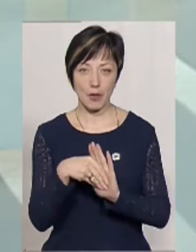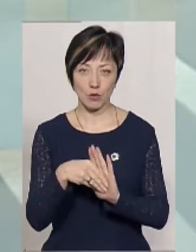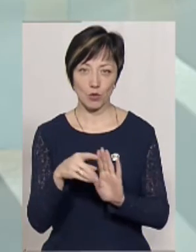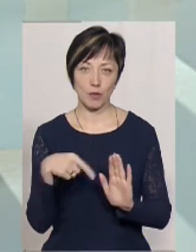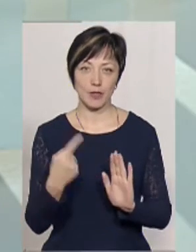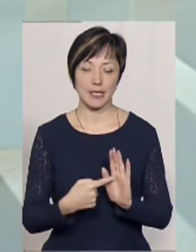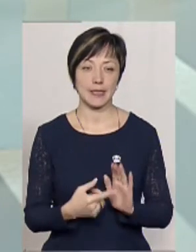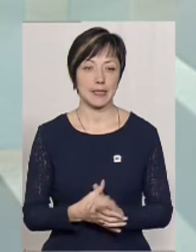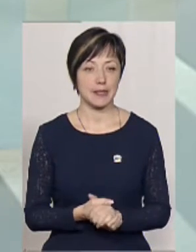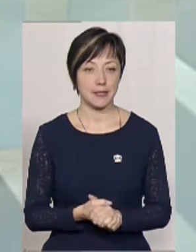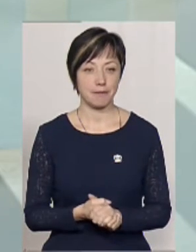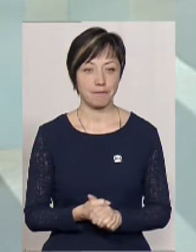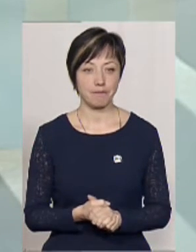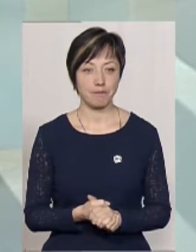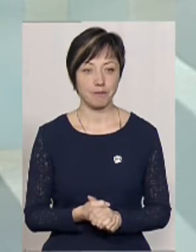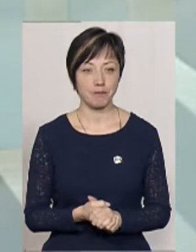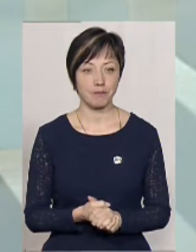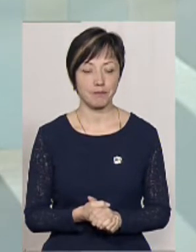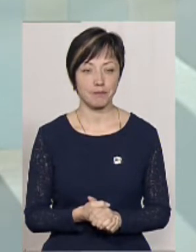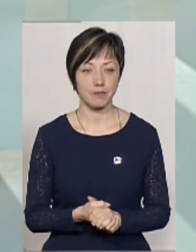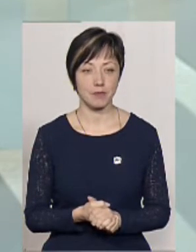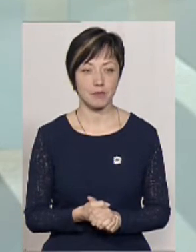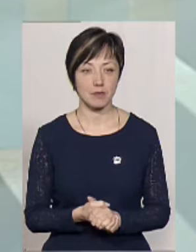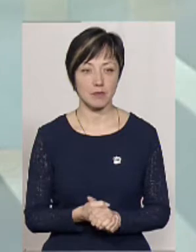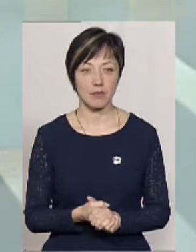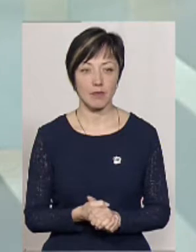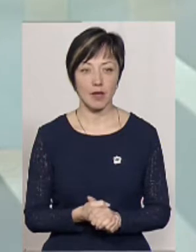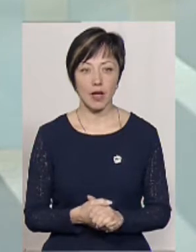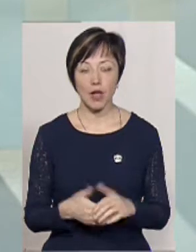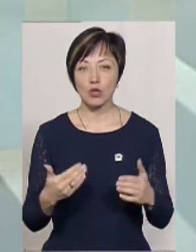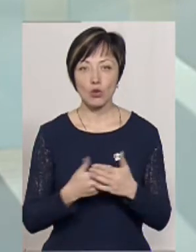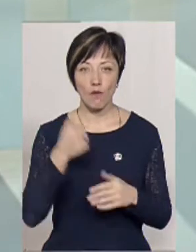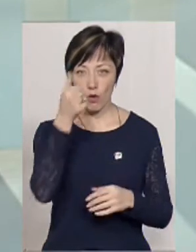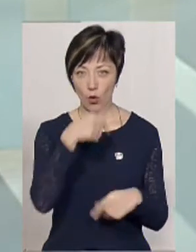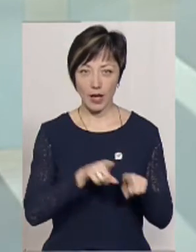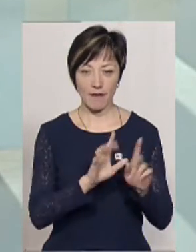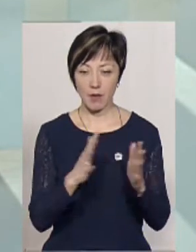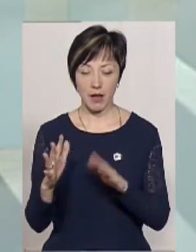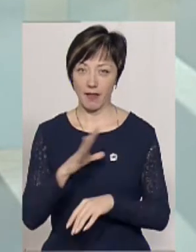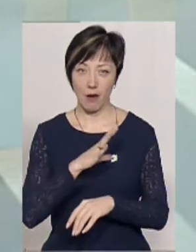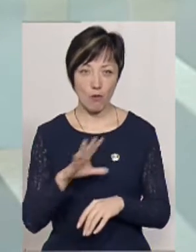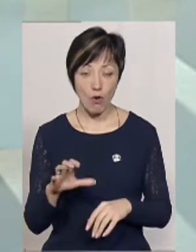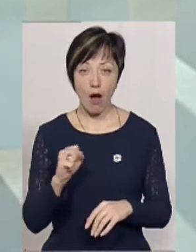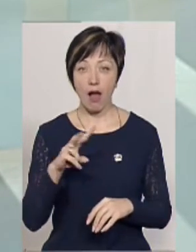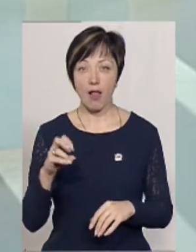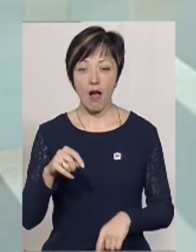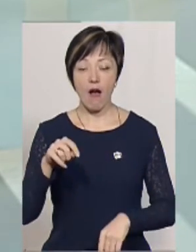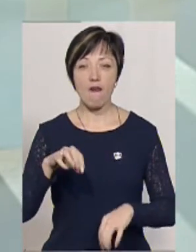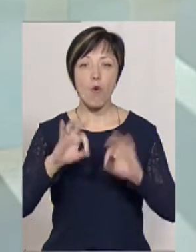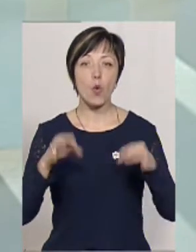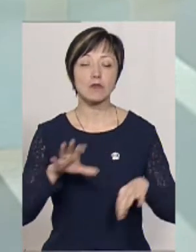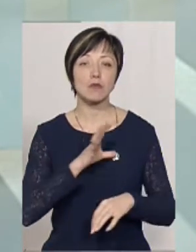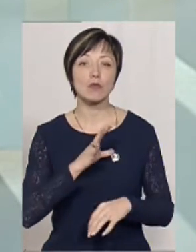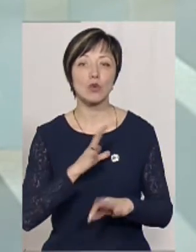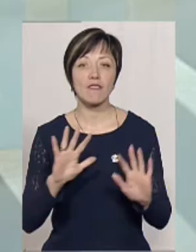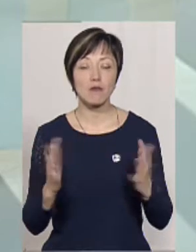Ну, під час нового, ну, тобто з часу нового року не відбувалось поки таких випадків, але, власне, восени було,